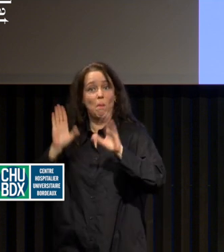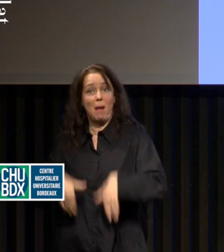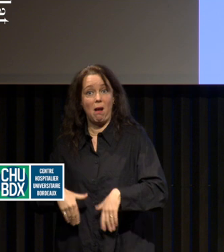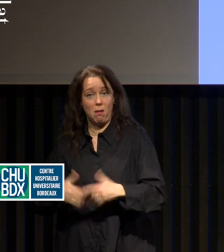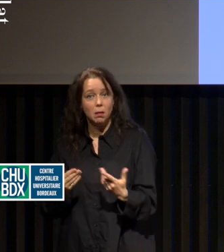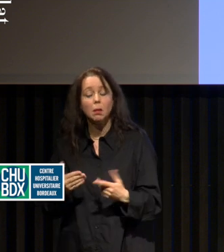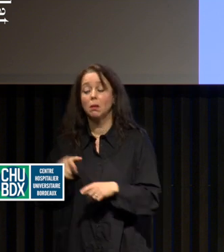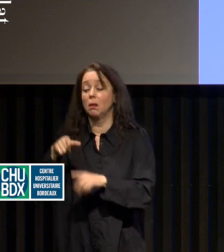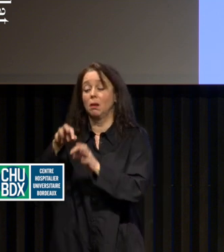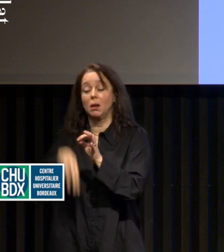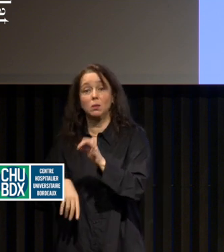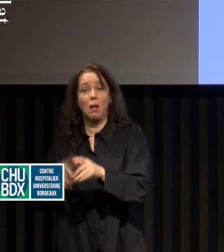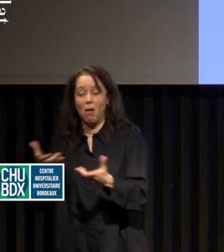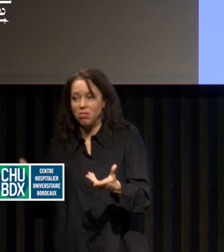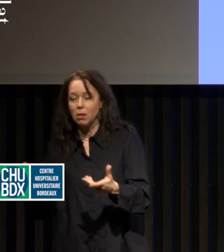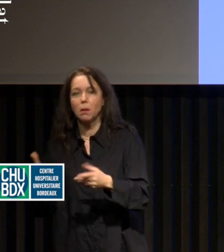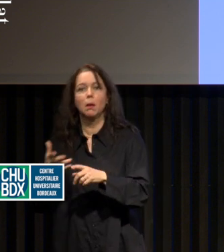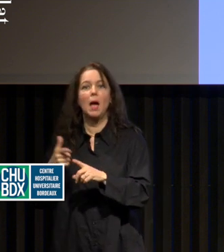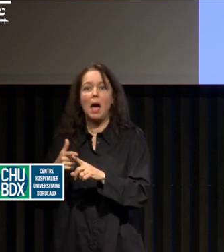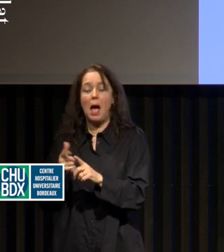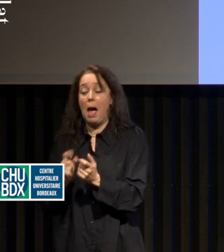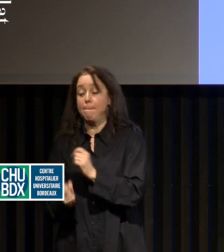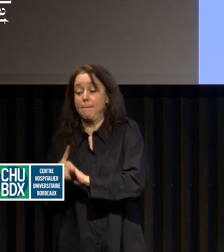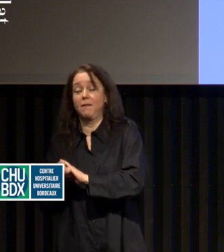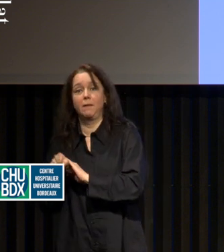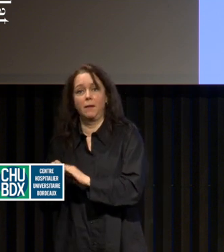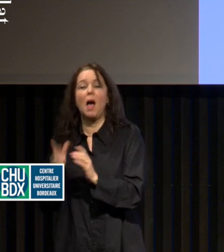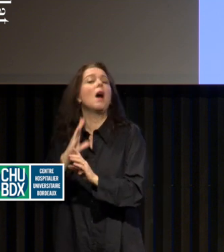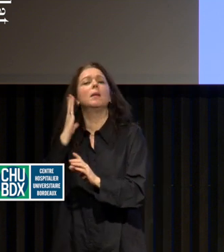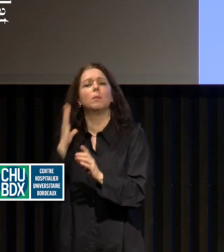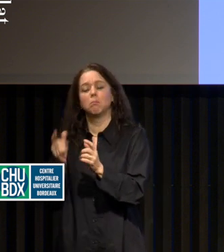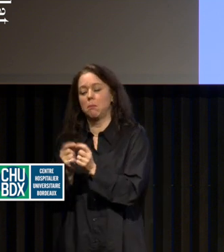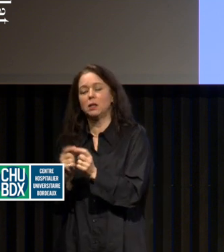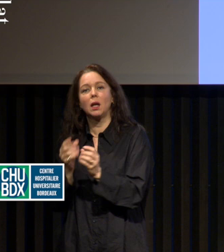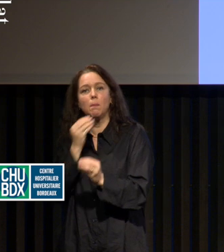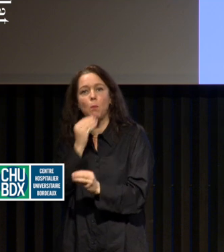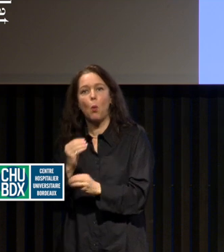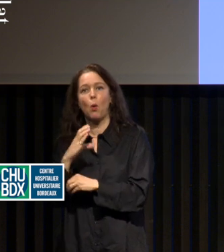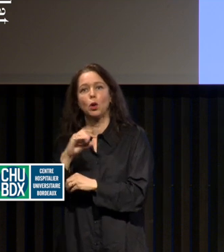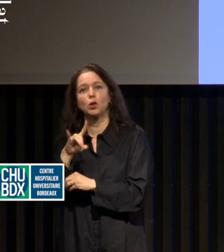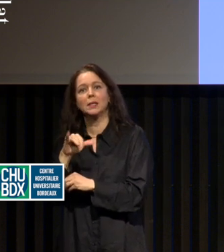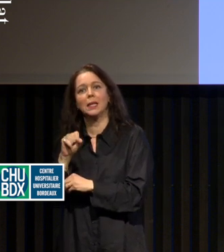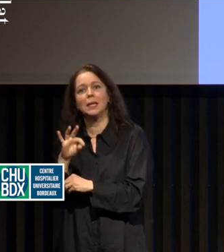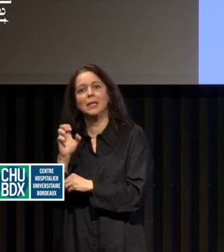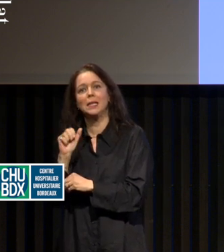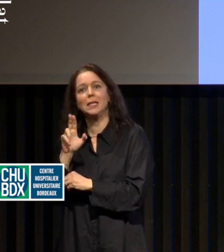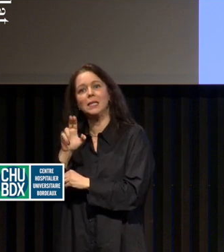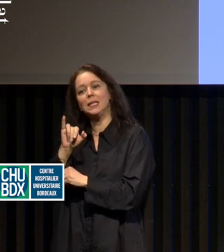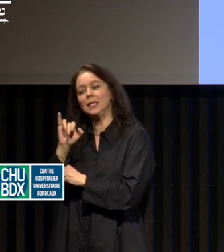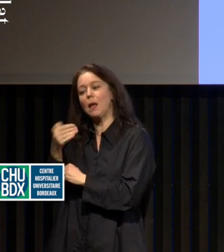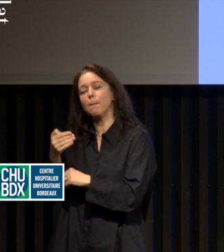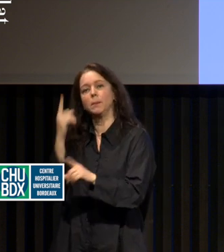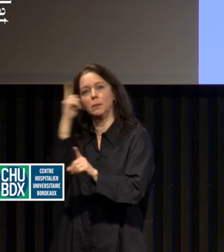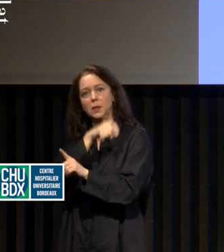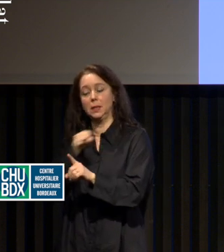émerger une bactérie qui, jusqu'à présent, se tenait tranquille, qui s'appelle le Clostridium difficile. Et lui, il va donner